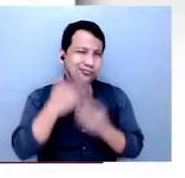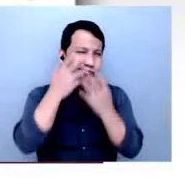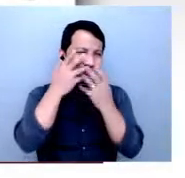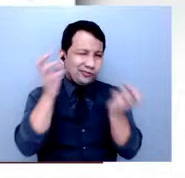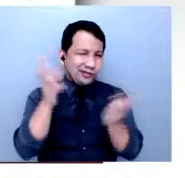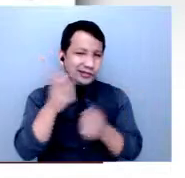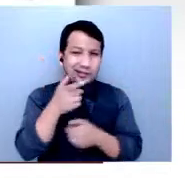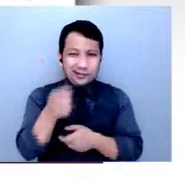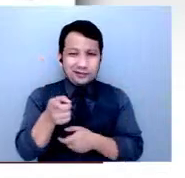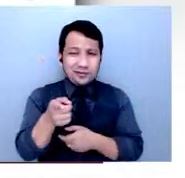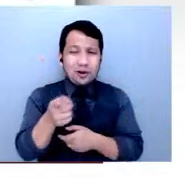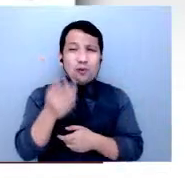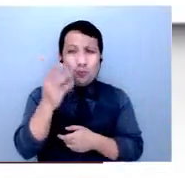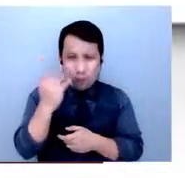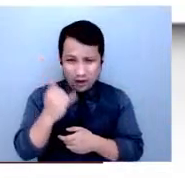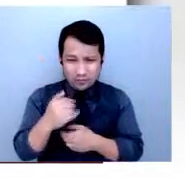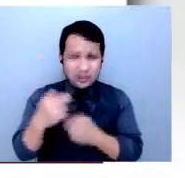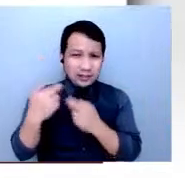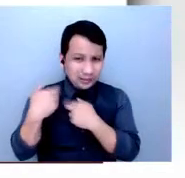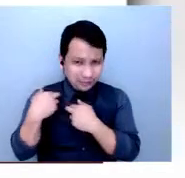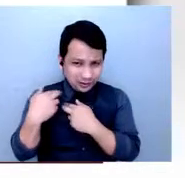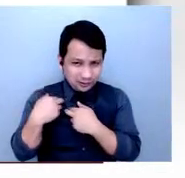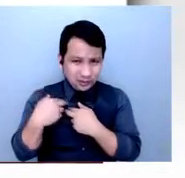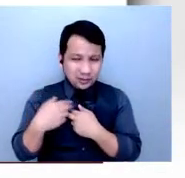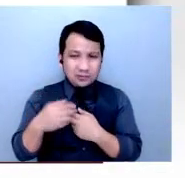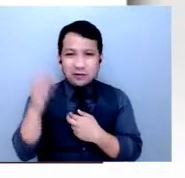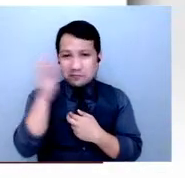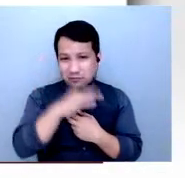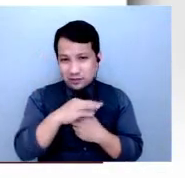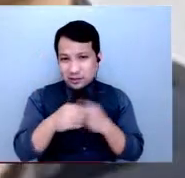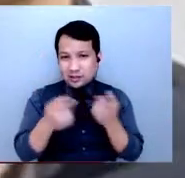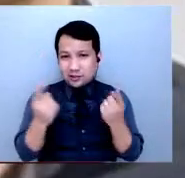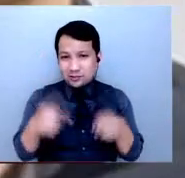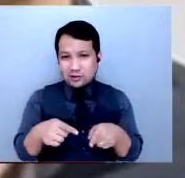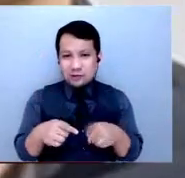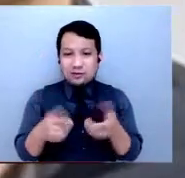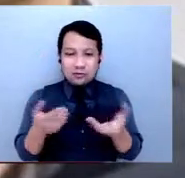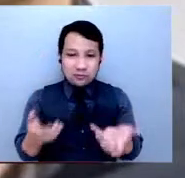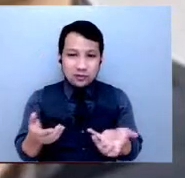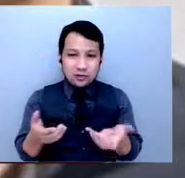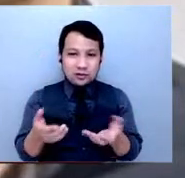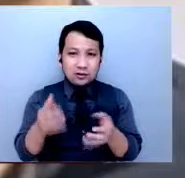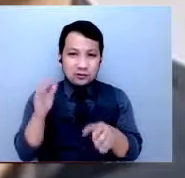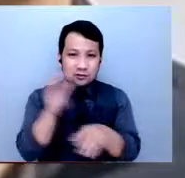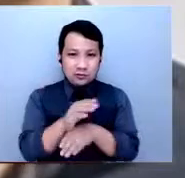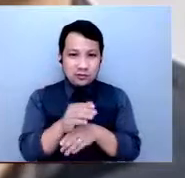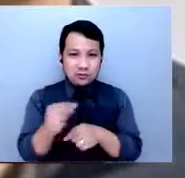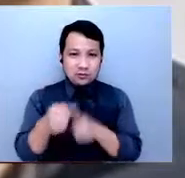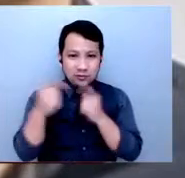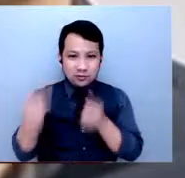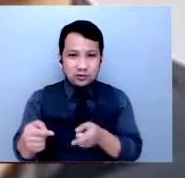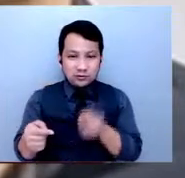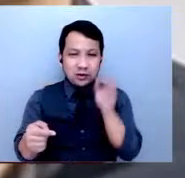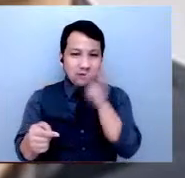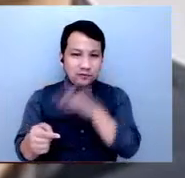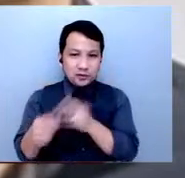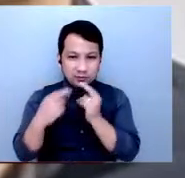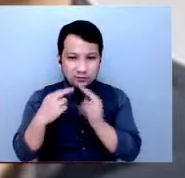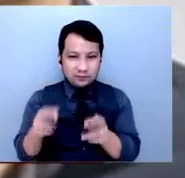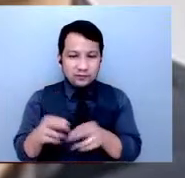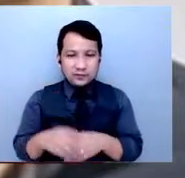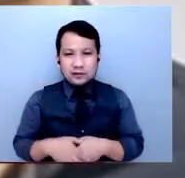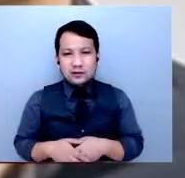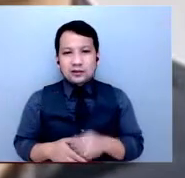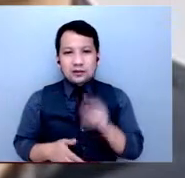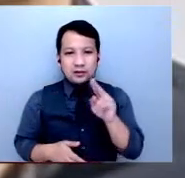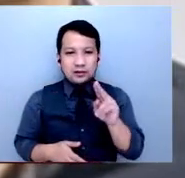sa pagiging anilay irresponsible ang gimmick, lalo ngayong pilit nilalabanan ang fake news. Ayon naman sa